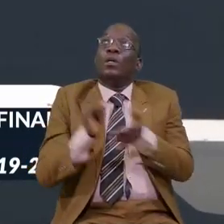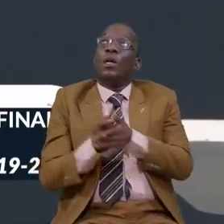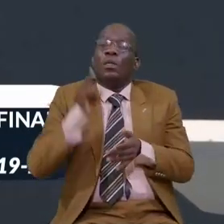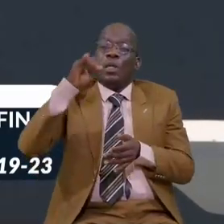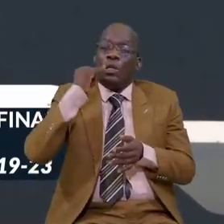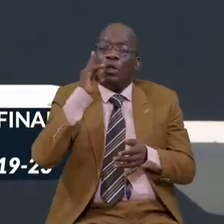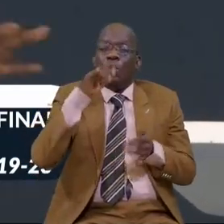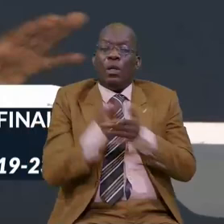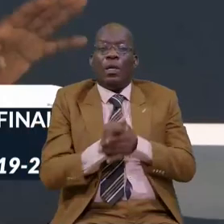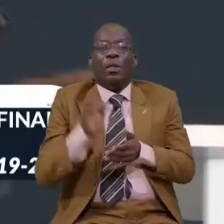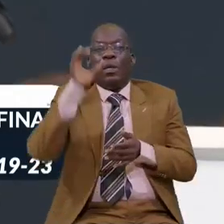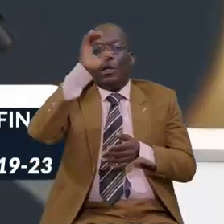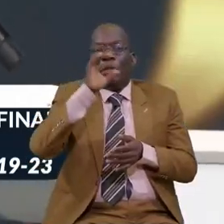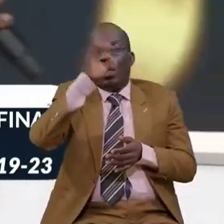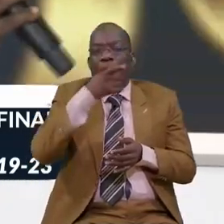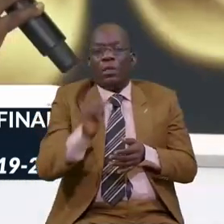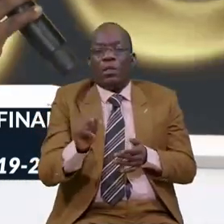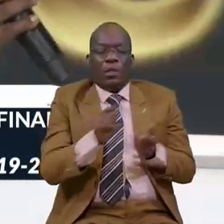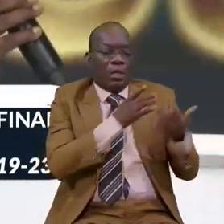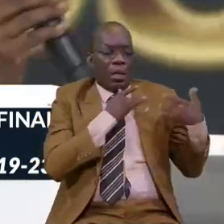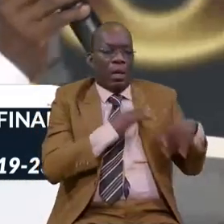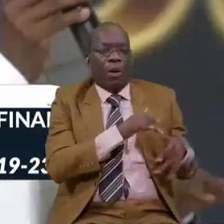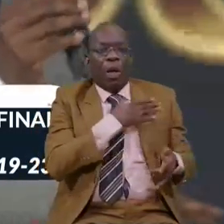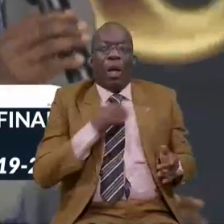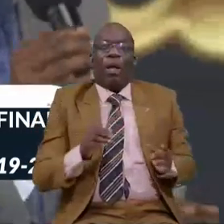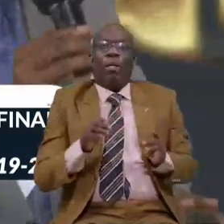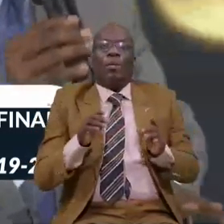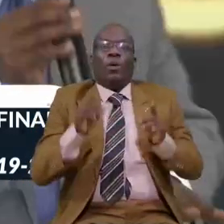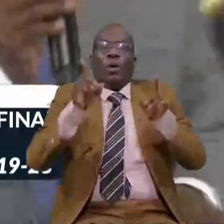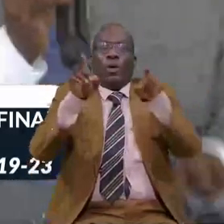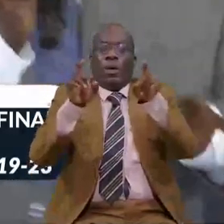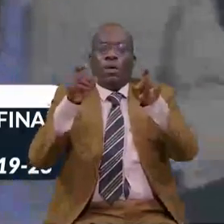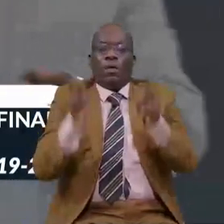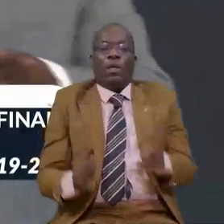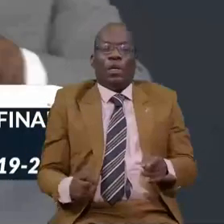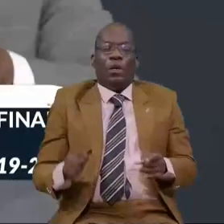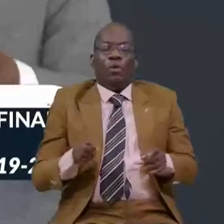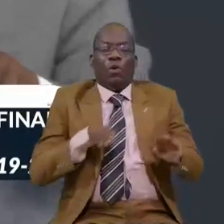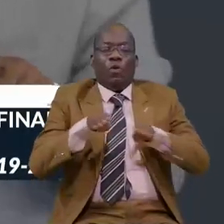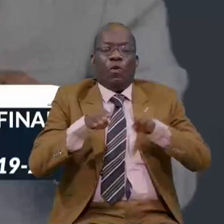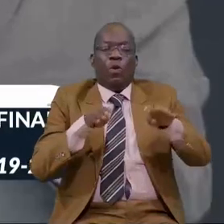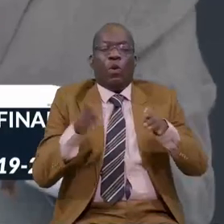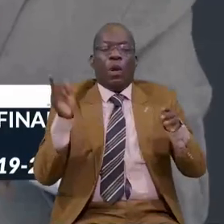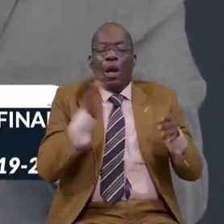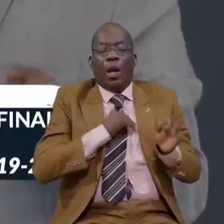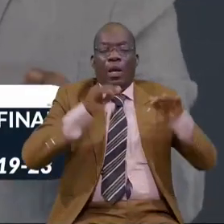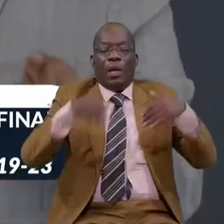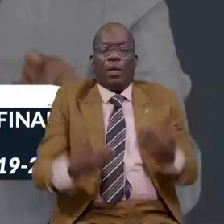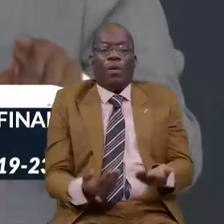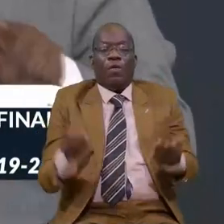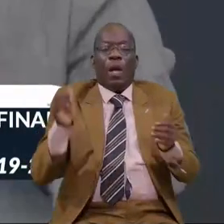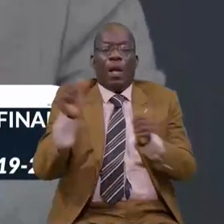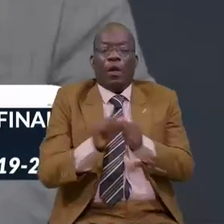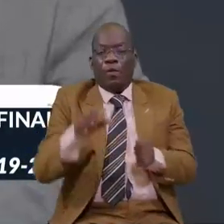Il révèle et montre tout. La Bible dit, il est celui qui sonde les cœurs et sonde les